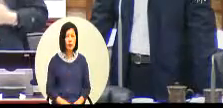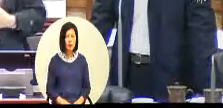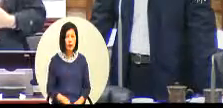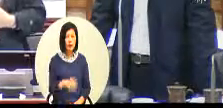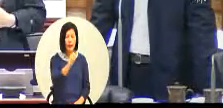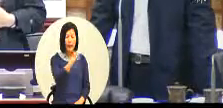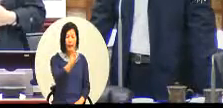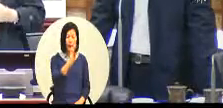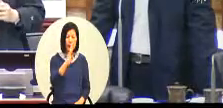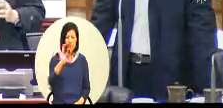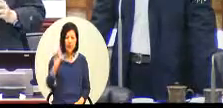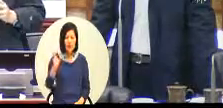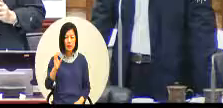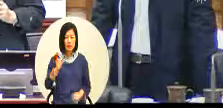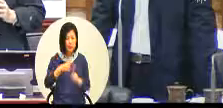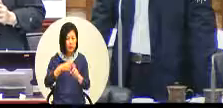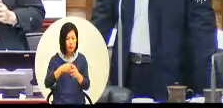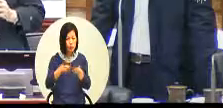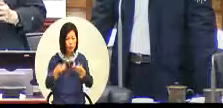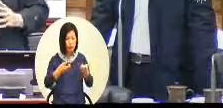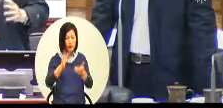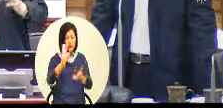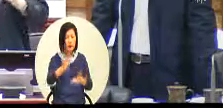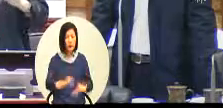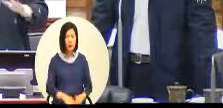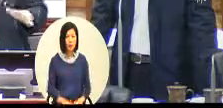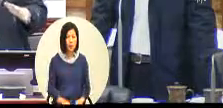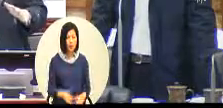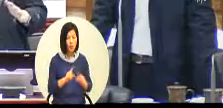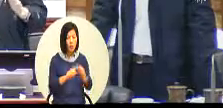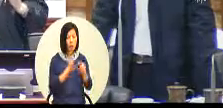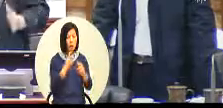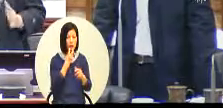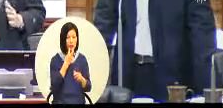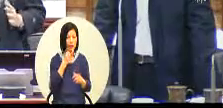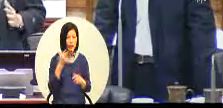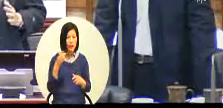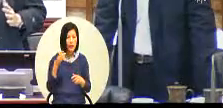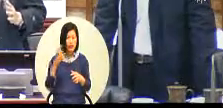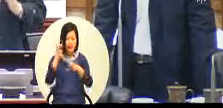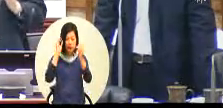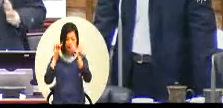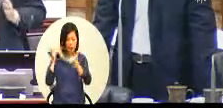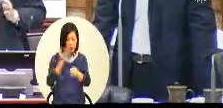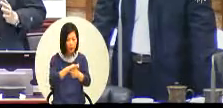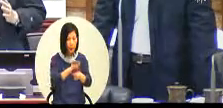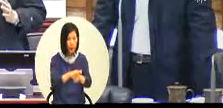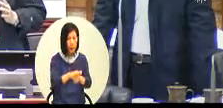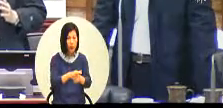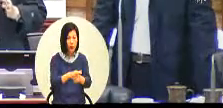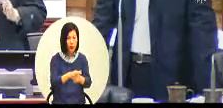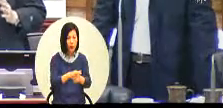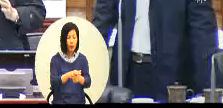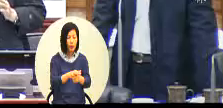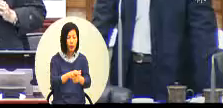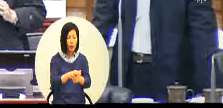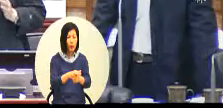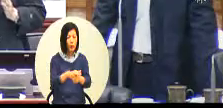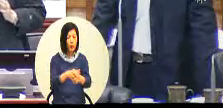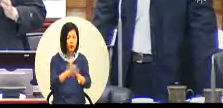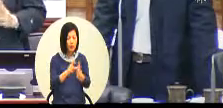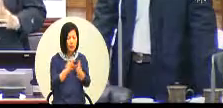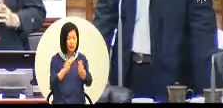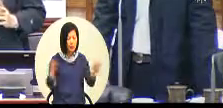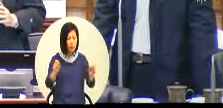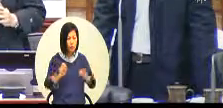ABC 级。那我觉得说现在中央给各县市的资源，那以我们现在要长期的发